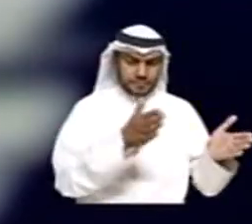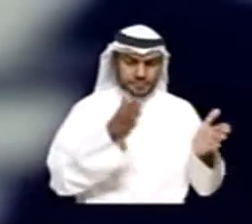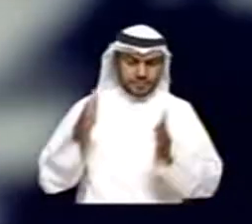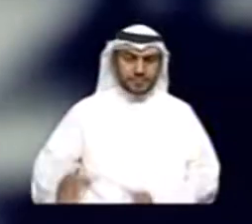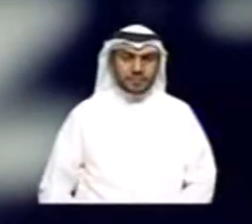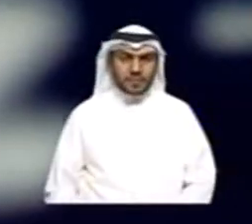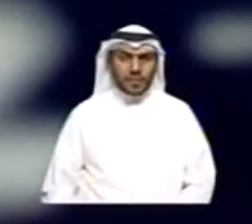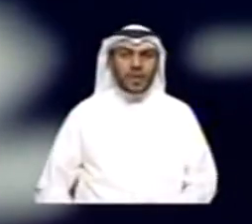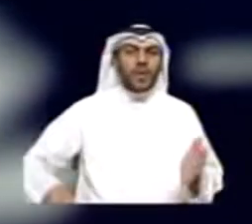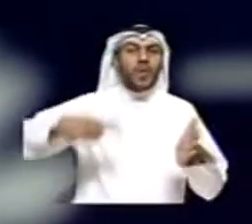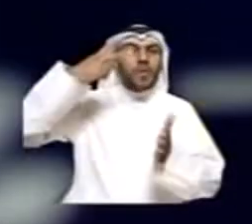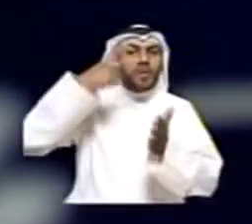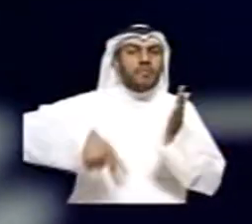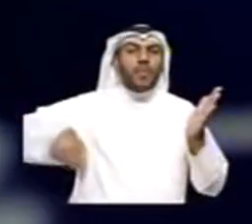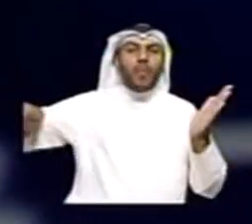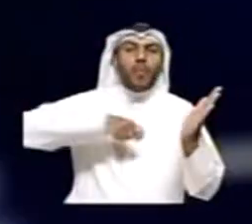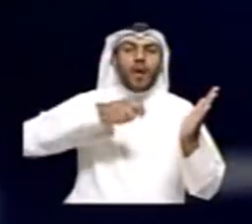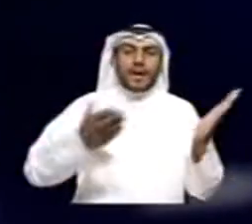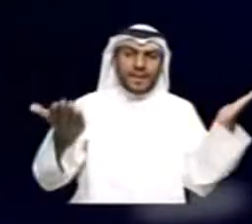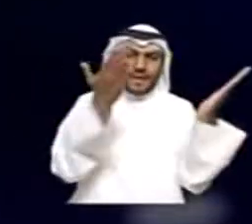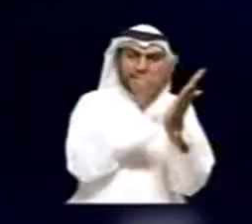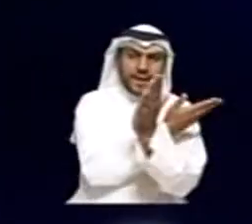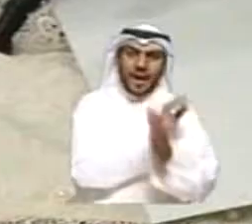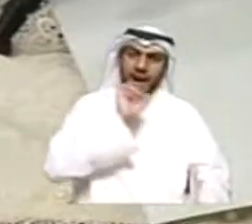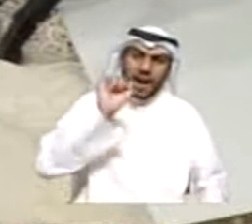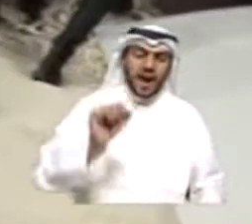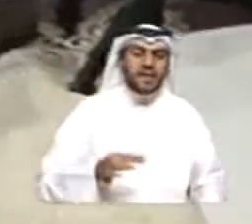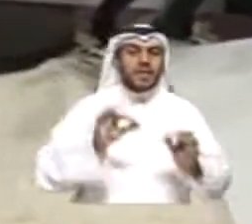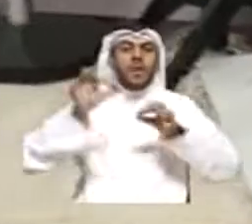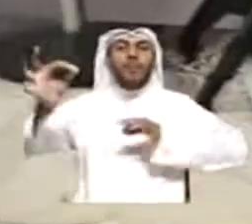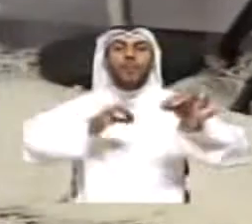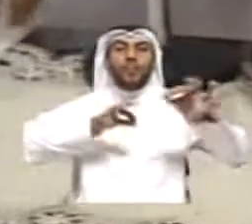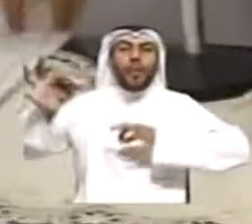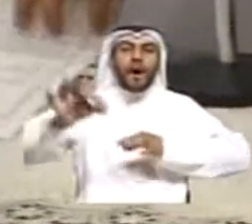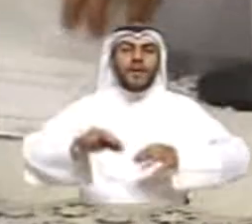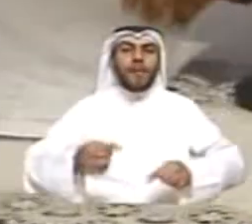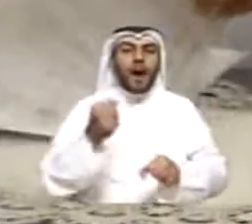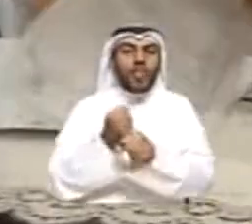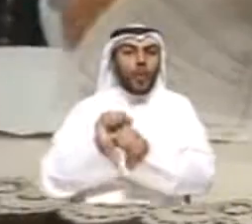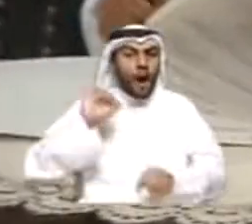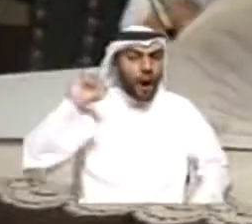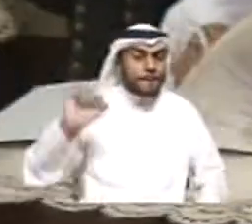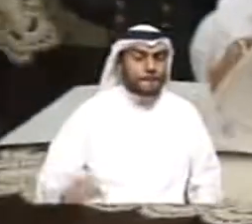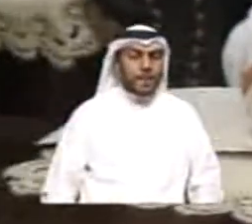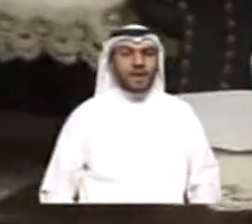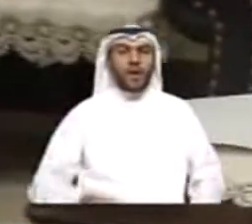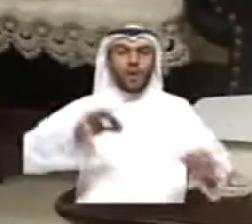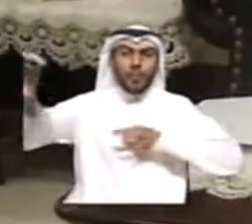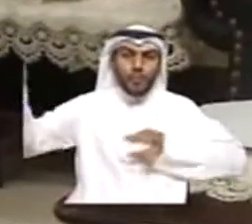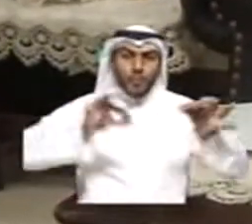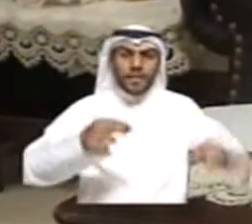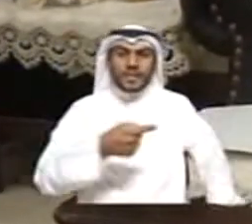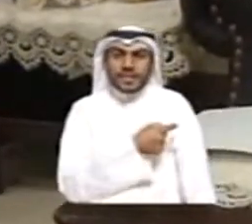وقعت مذكرة تعاون بين الهيئة العامة للقوى العاملة وجمعية المهندسين لتطوير الكوادر الوطنية من مهندسي الصحة